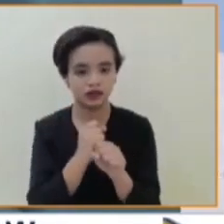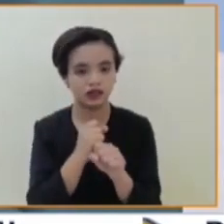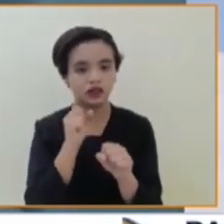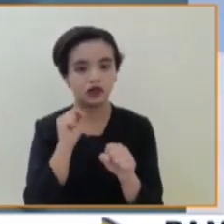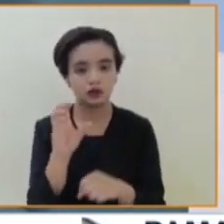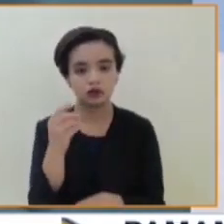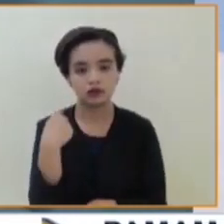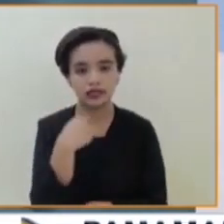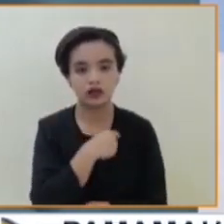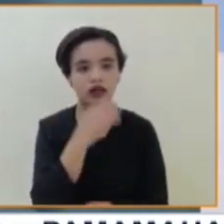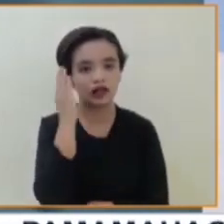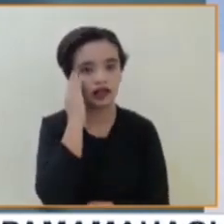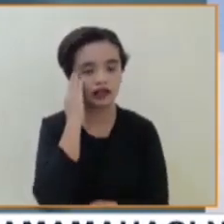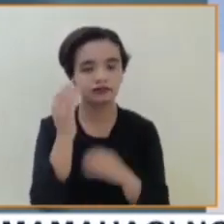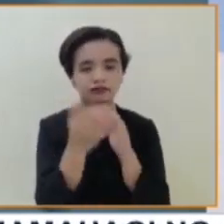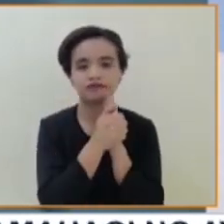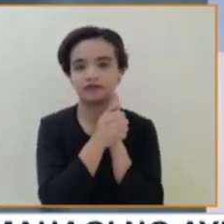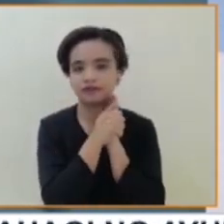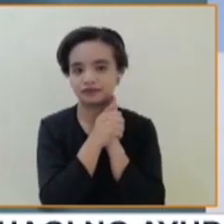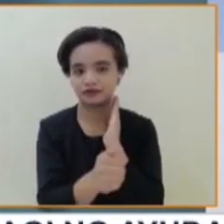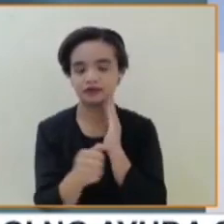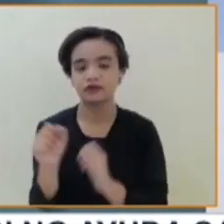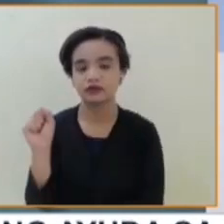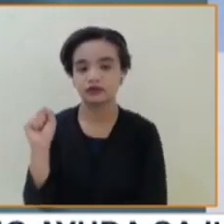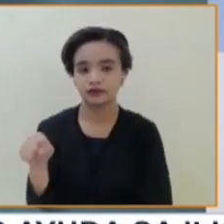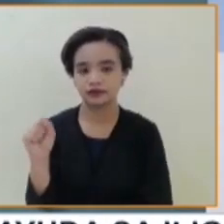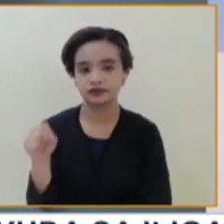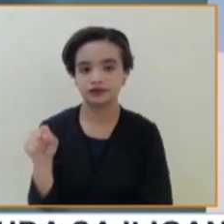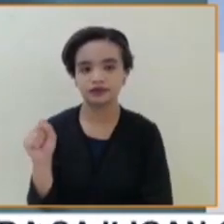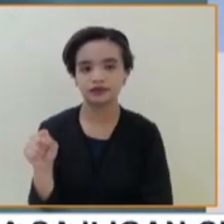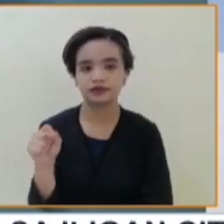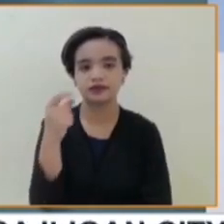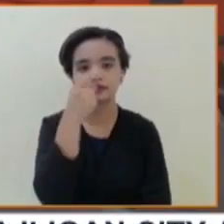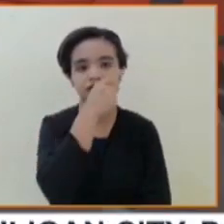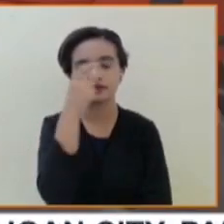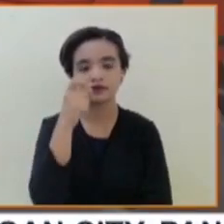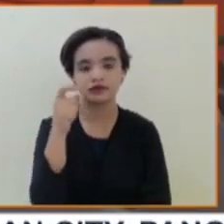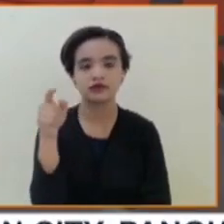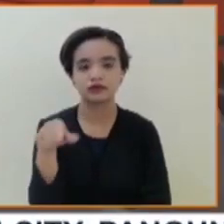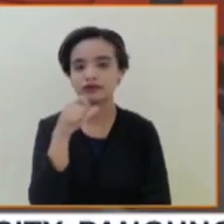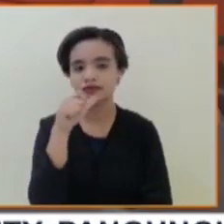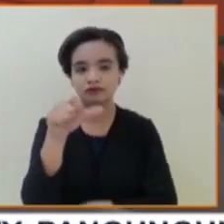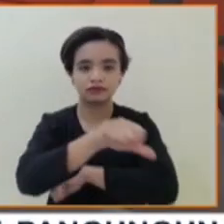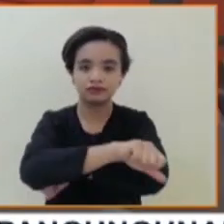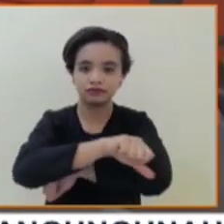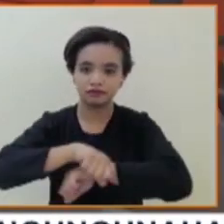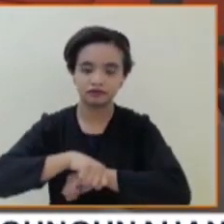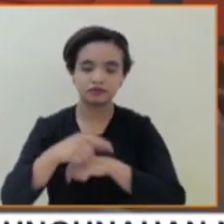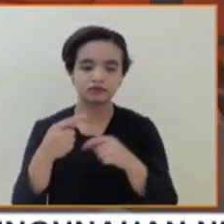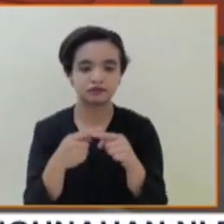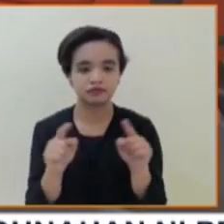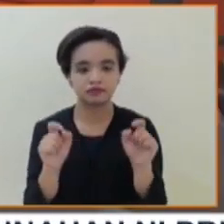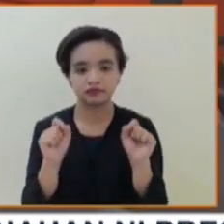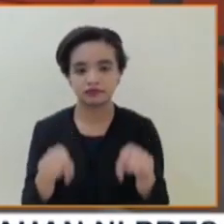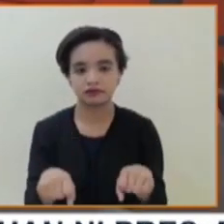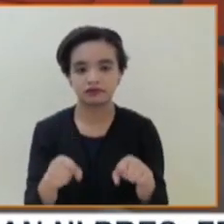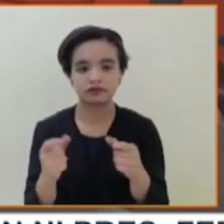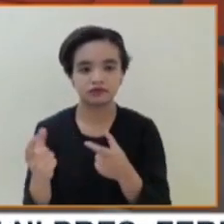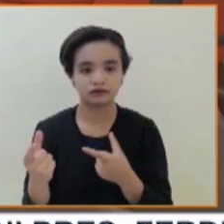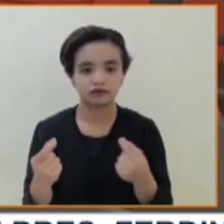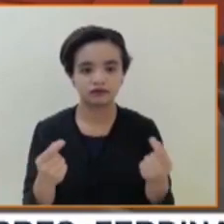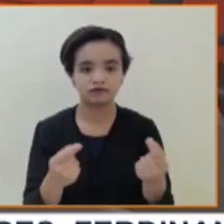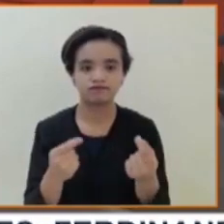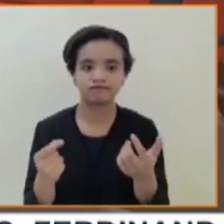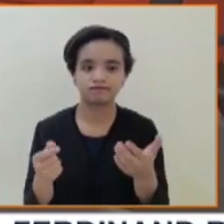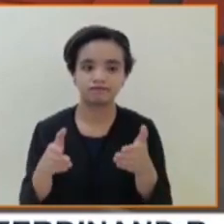gift. Yes. Oo, diba? Kasi considering hindi ka naman architect, pero nagagawa mo to, yung kalsada perfectly nagagawa